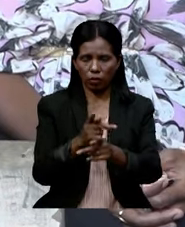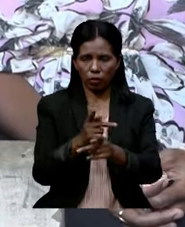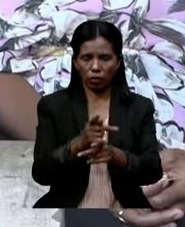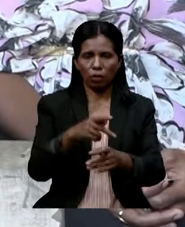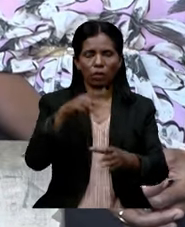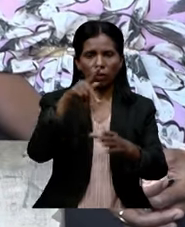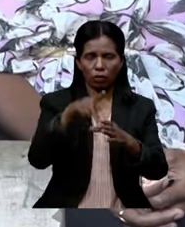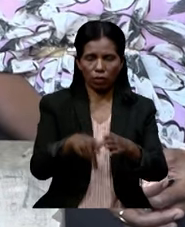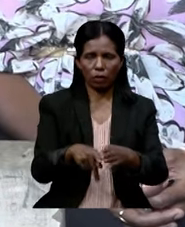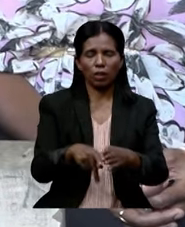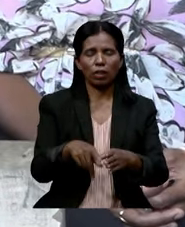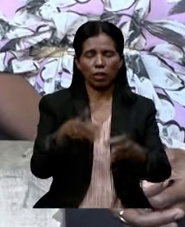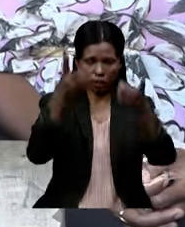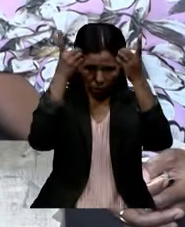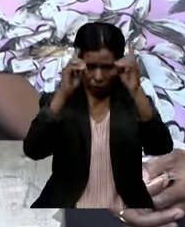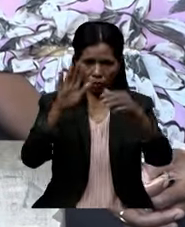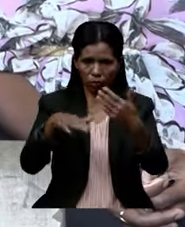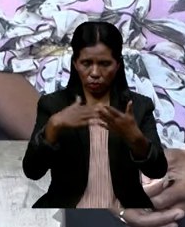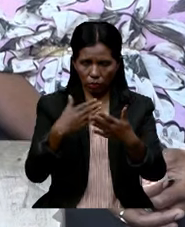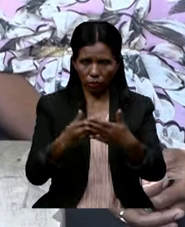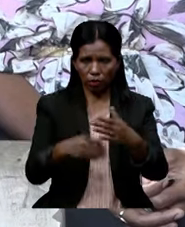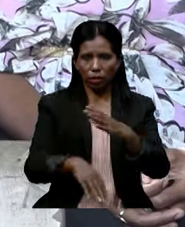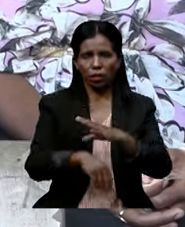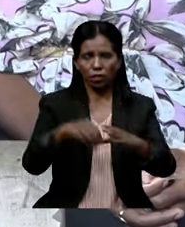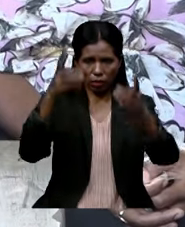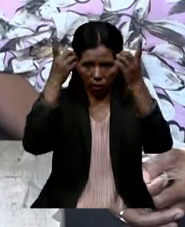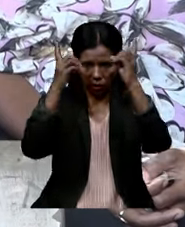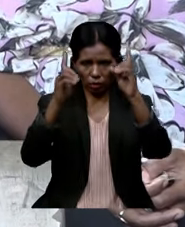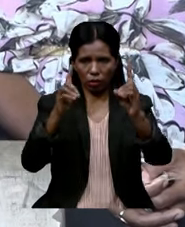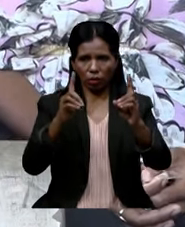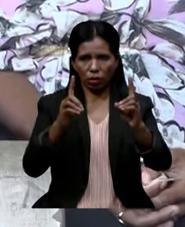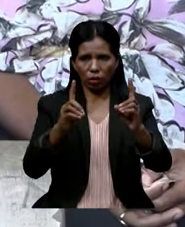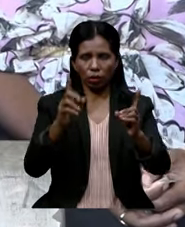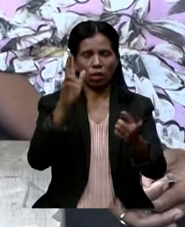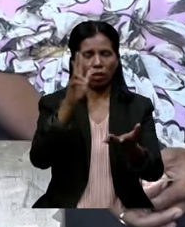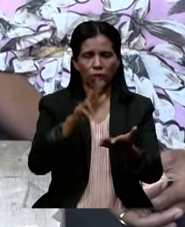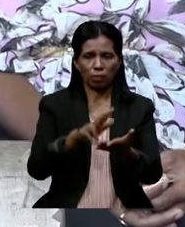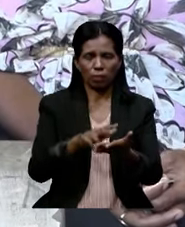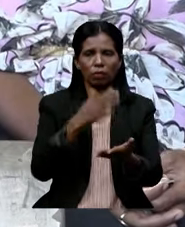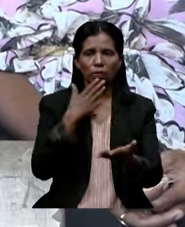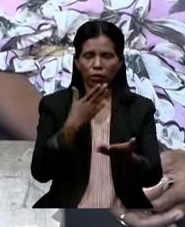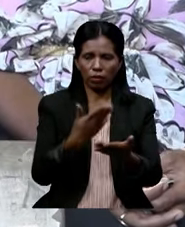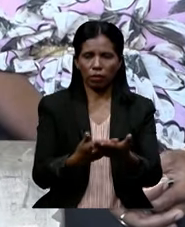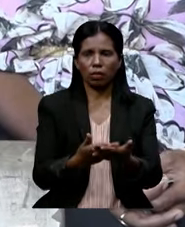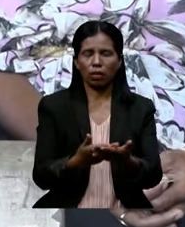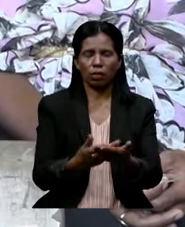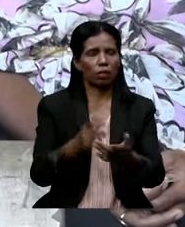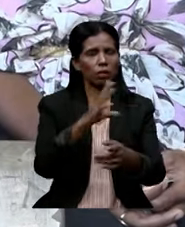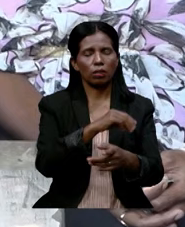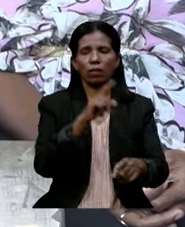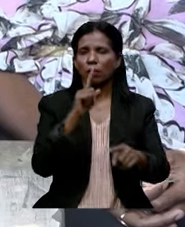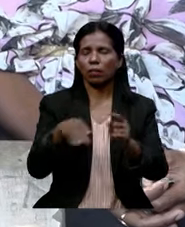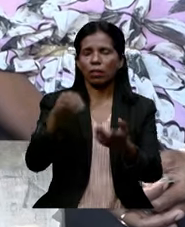koklean decision sirane atu hasai decision neve apropriado liu no labele tau